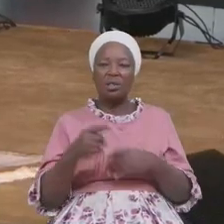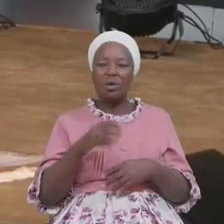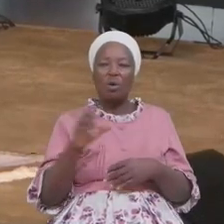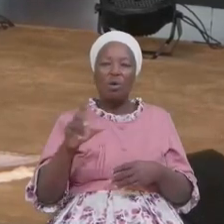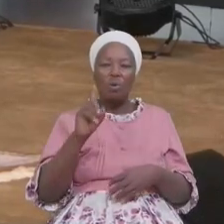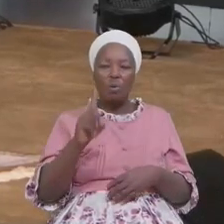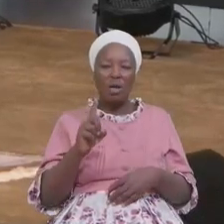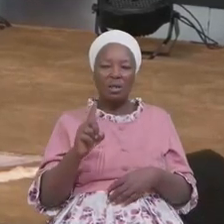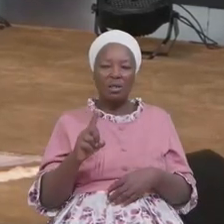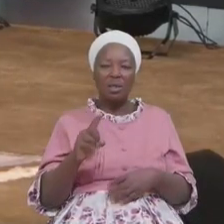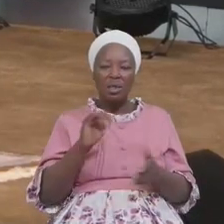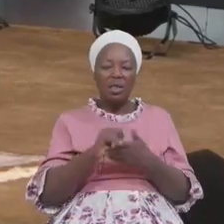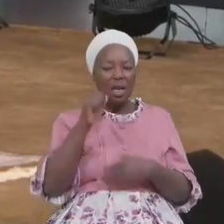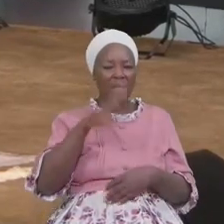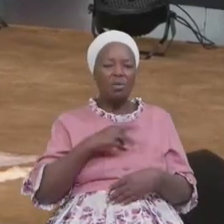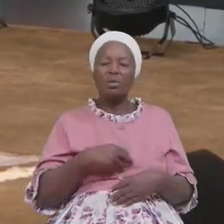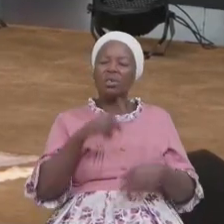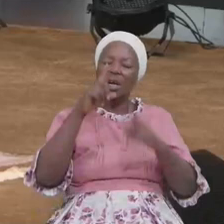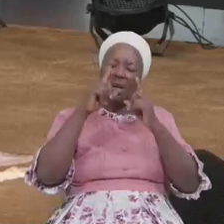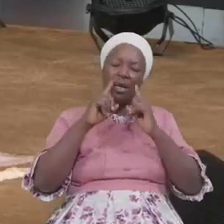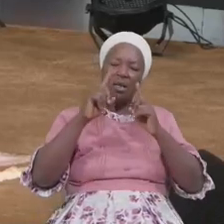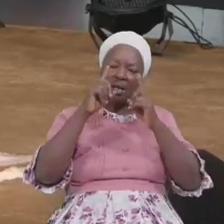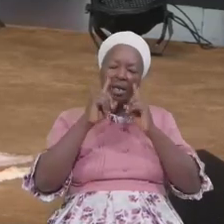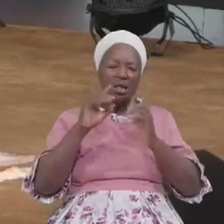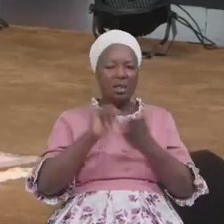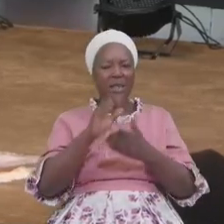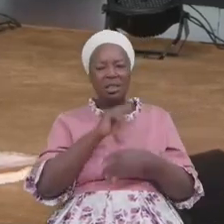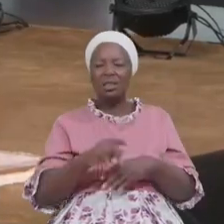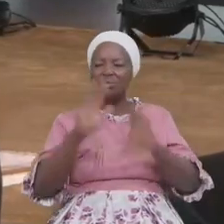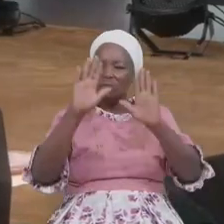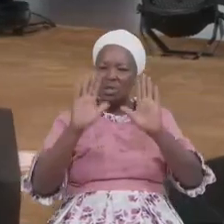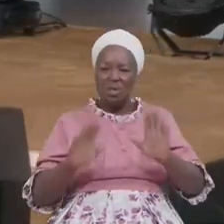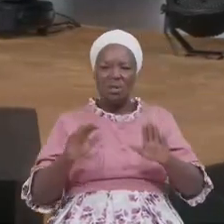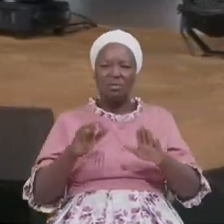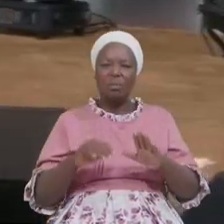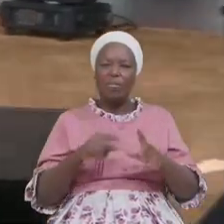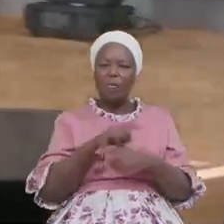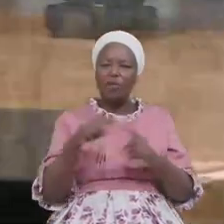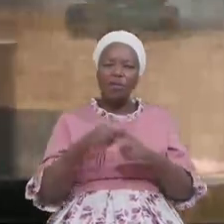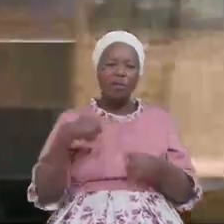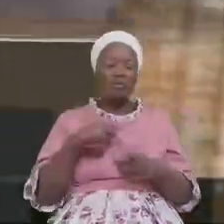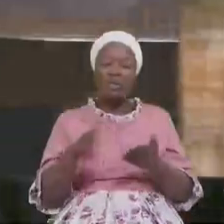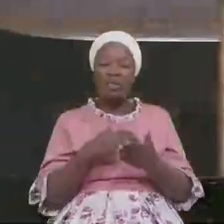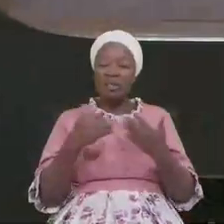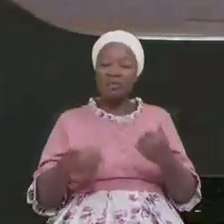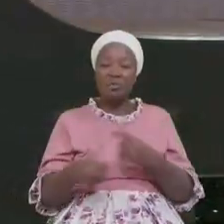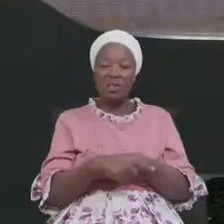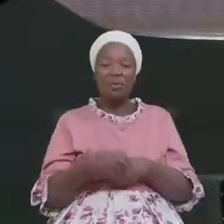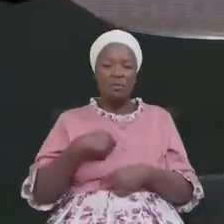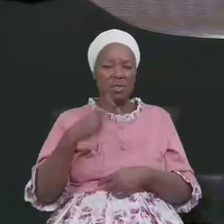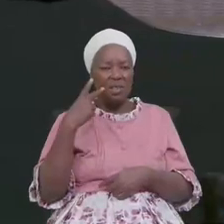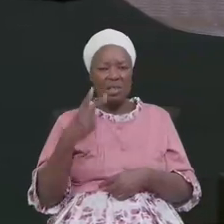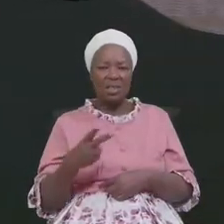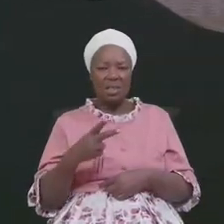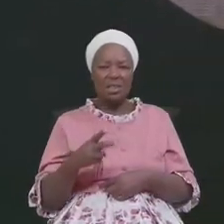glorieux. Quand nous chantons aujourd'hui, nous avons vu la gloire. Nous avons vu des gens étant